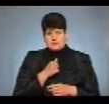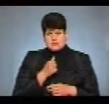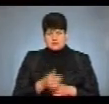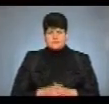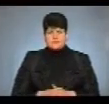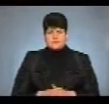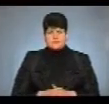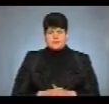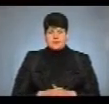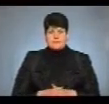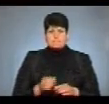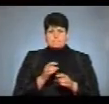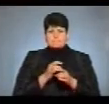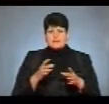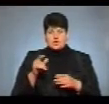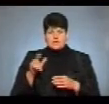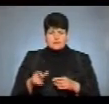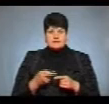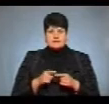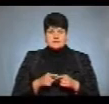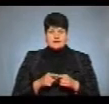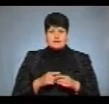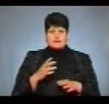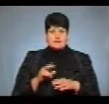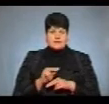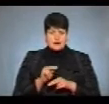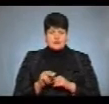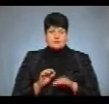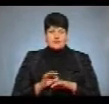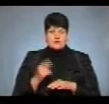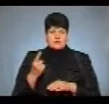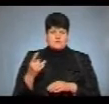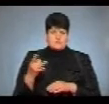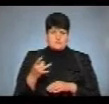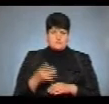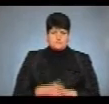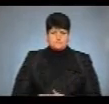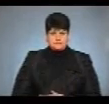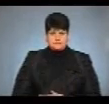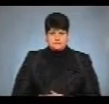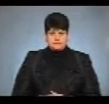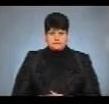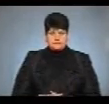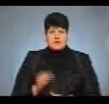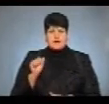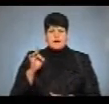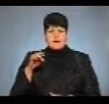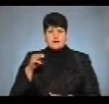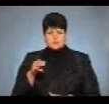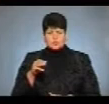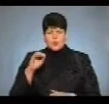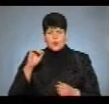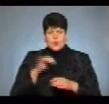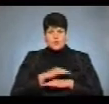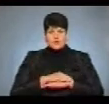Роман Тарасюк. Піротехніки такий тренінг проводять вперше, зазначив Назар Богдан. Арт-урок «Квітка